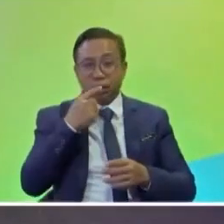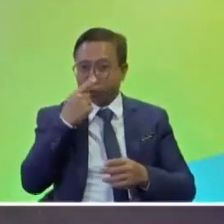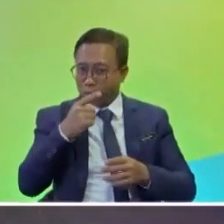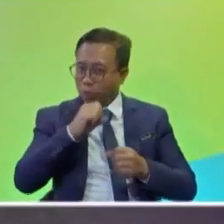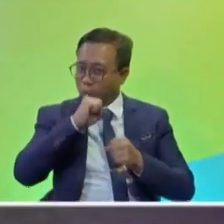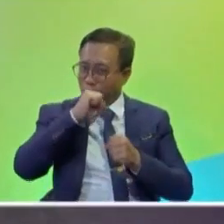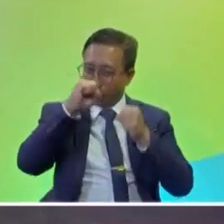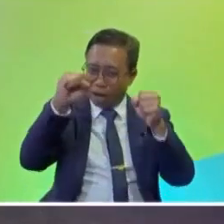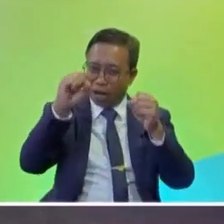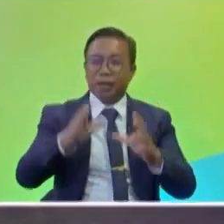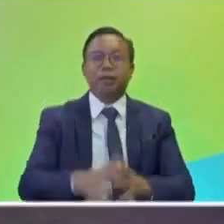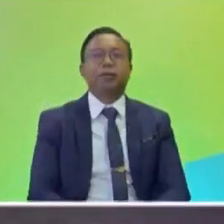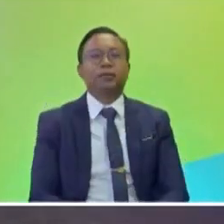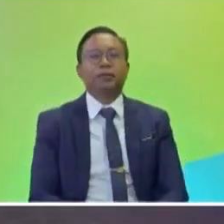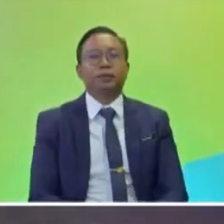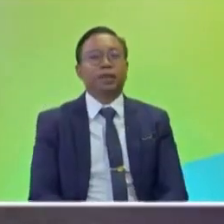hore. Hore.